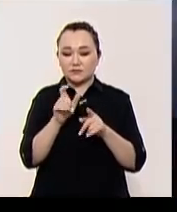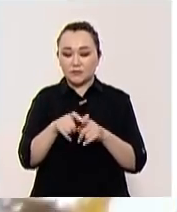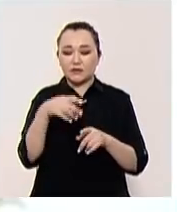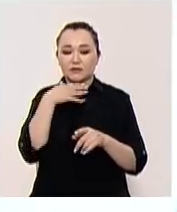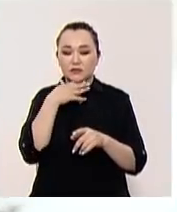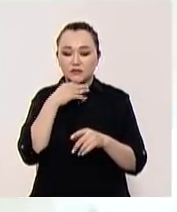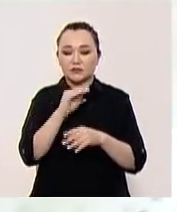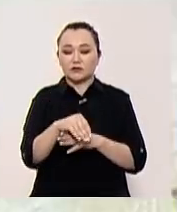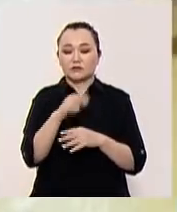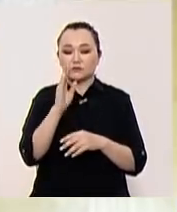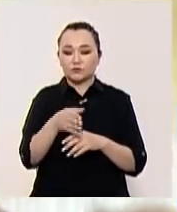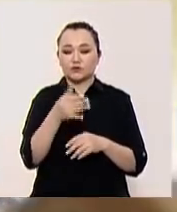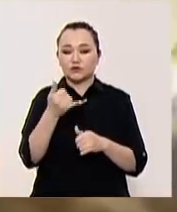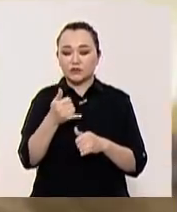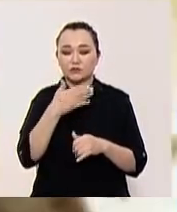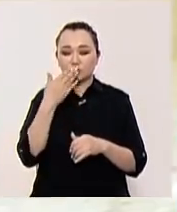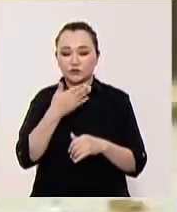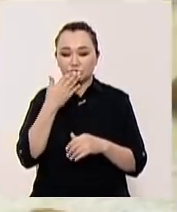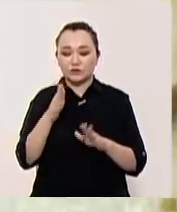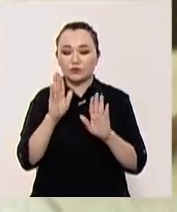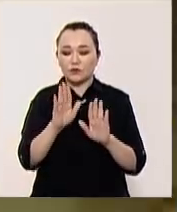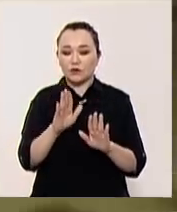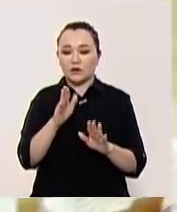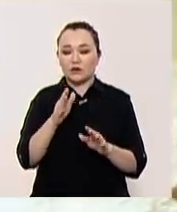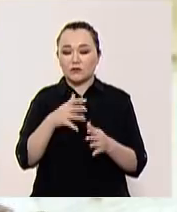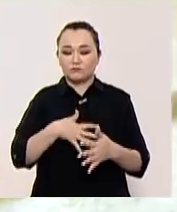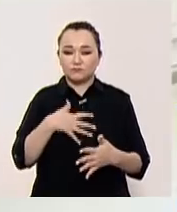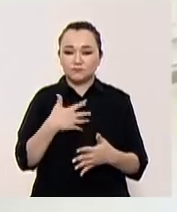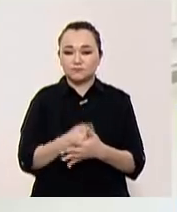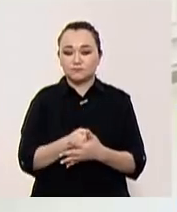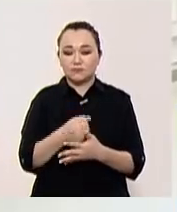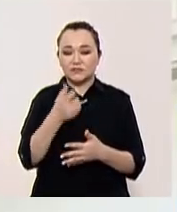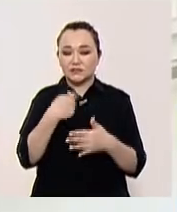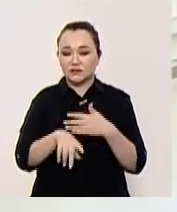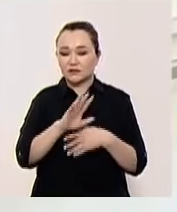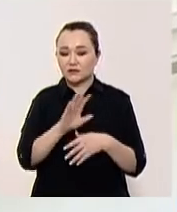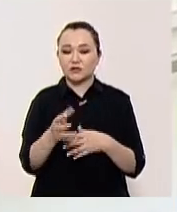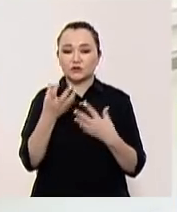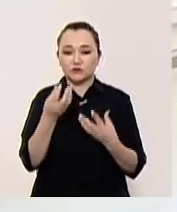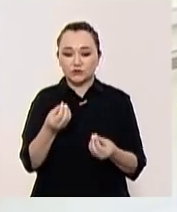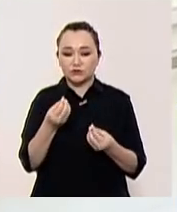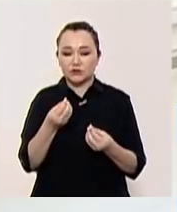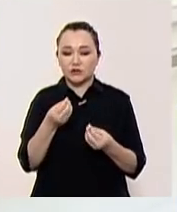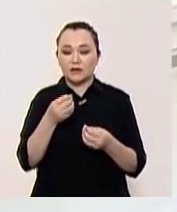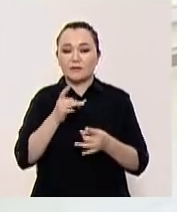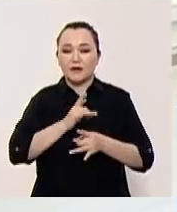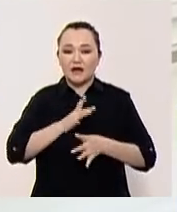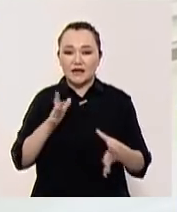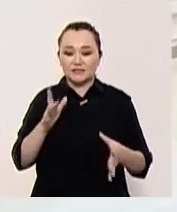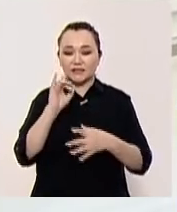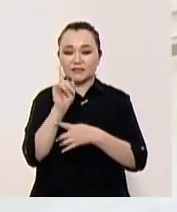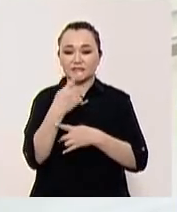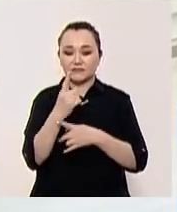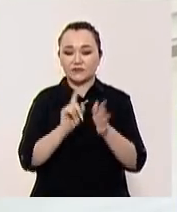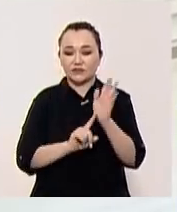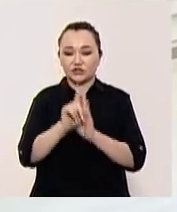салам. Наурыз көже ол тек қана тоқшылықтың, молшылықтың белгісі емес. Ол сонымен қатар береке бірліктің